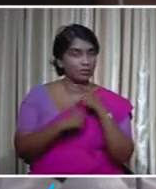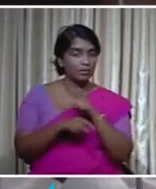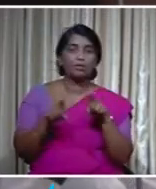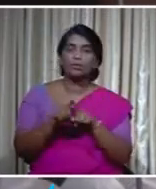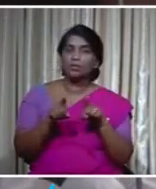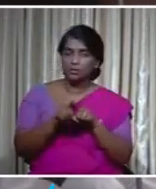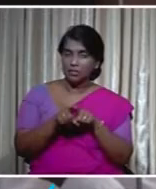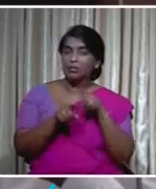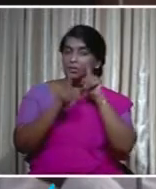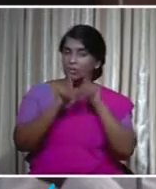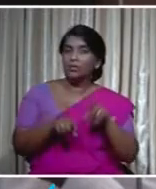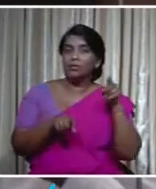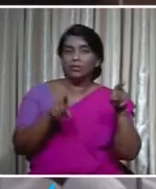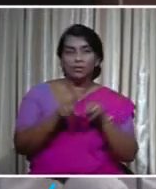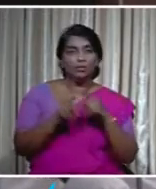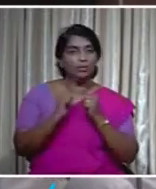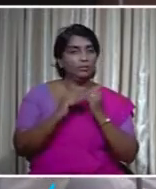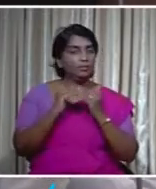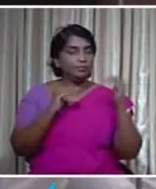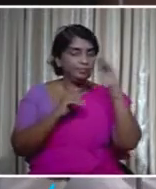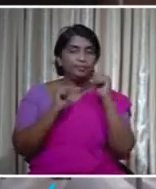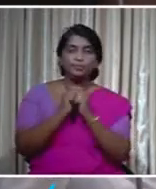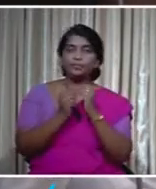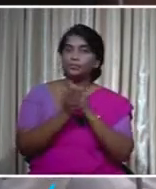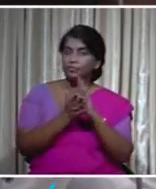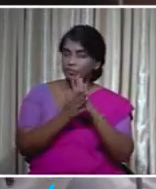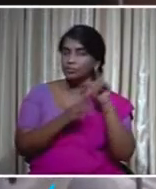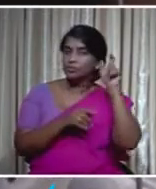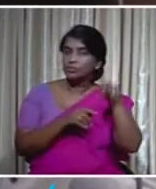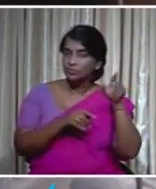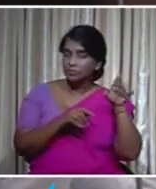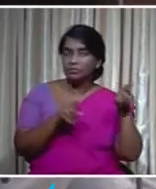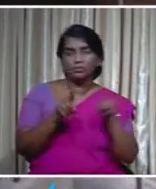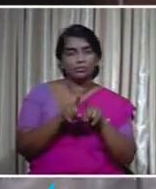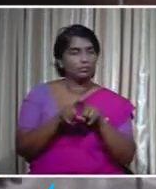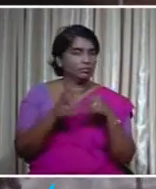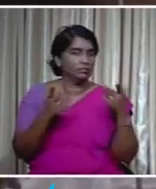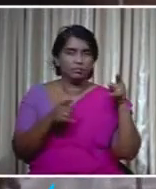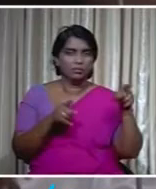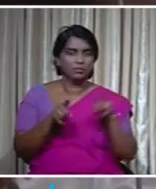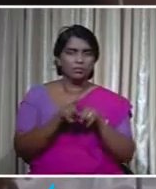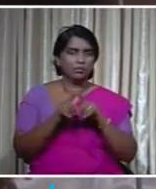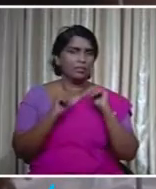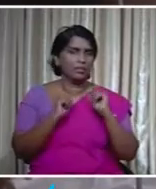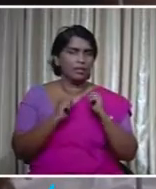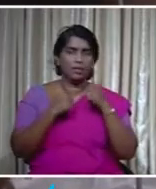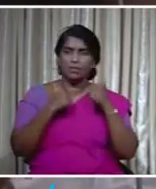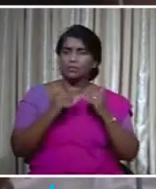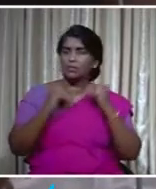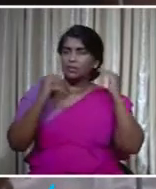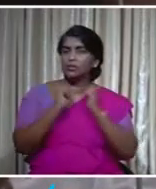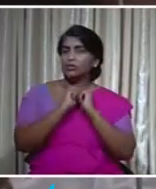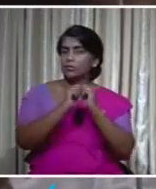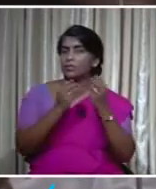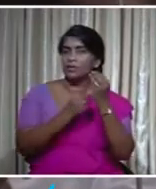ஒரு வார்த்தை பிரயோகத்துக்குள் தள்ளப்பட்டிருக்கிற அதிபர்களுக்கு நிம்மதி கிடைக்க, நீதி கிடைக்க, நியாயம் கிடைக்க நீங்கள் தயவு செய்து ஒரு